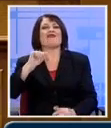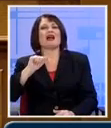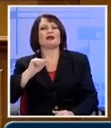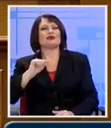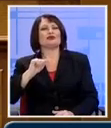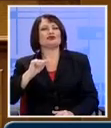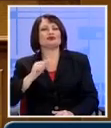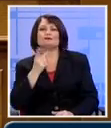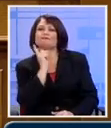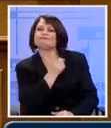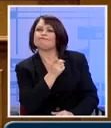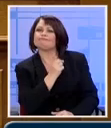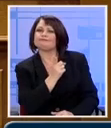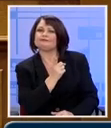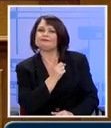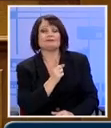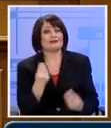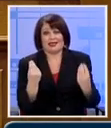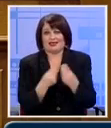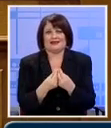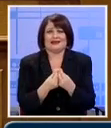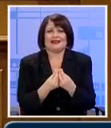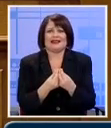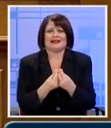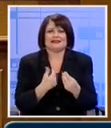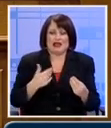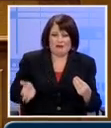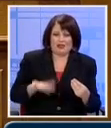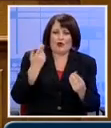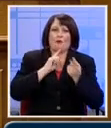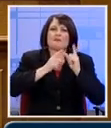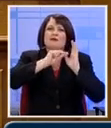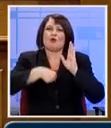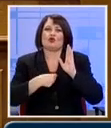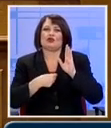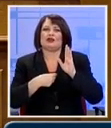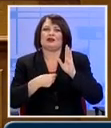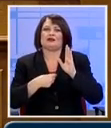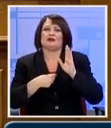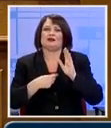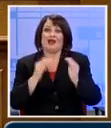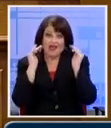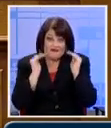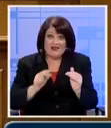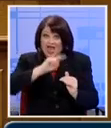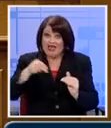Αλαβάνος, ότι δεν συμβιβάζεται η έξοδος από το μνημόνιο με την παραμονή στο